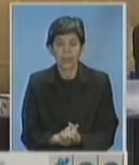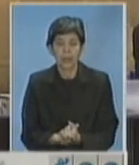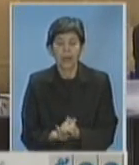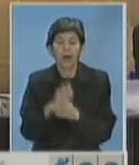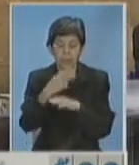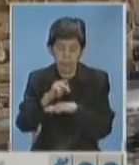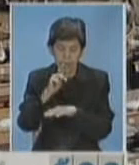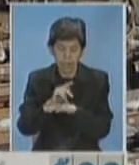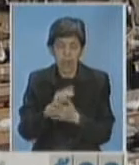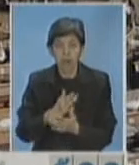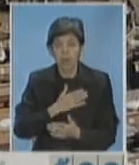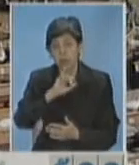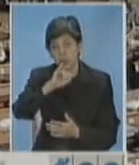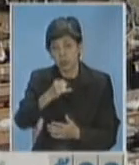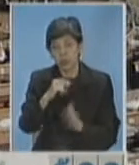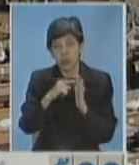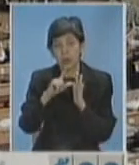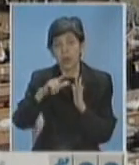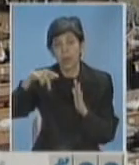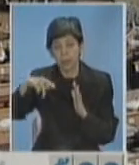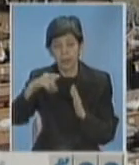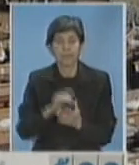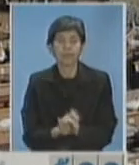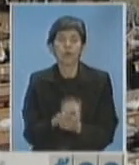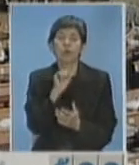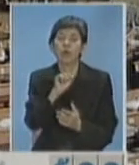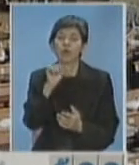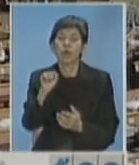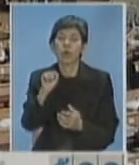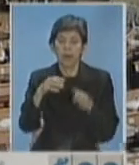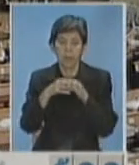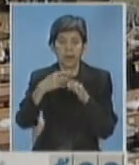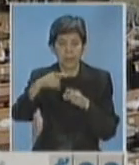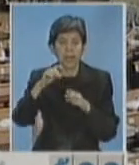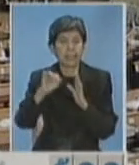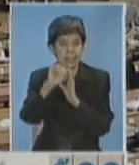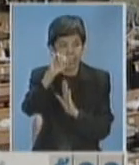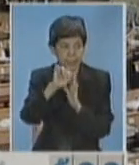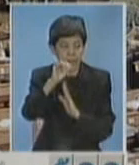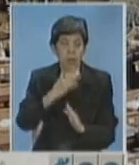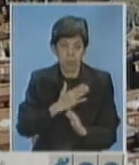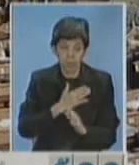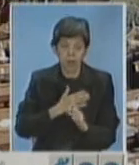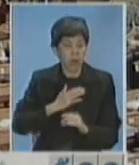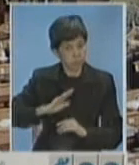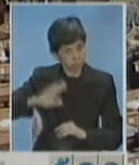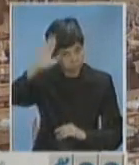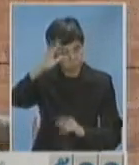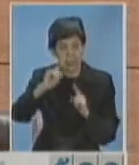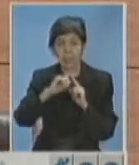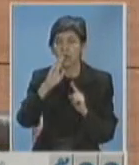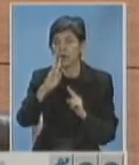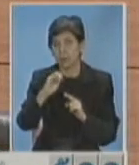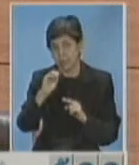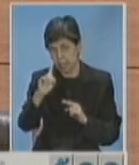ท่านประธานที่เคารพกระผมจุลพันธ์อมรนิวัฒน์สมาชิกสภาผู้แทนราษฎรเพื่อไทยเชียงใหม่ขอประท้วงท่านผู้อภิปรายตามข้อ